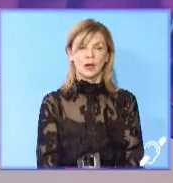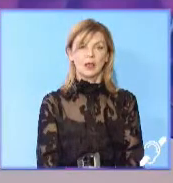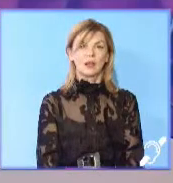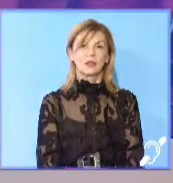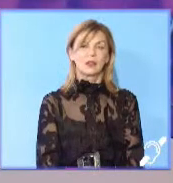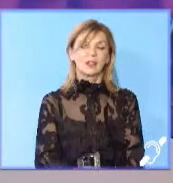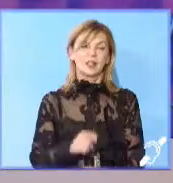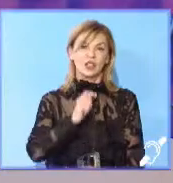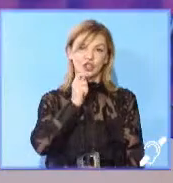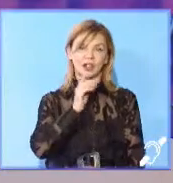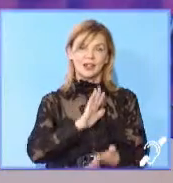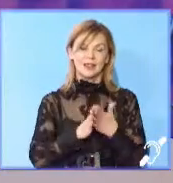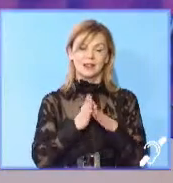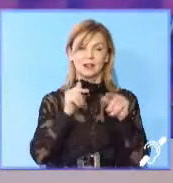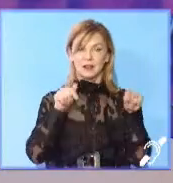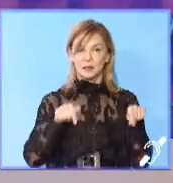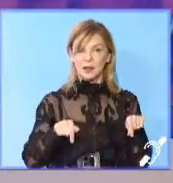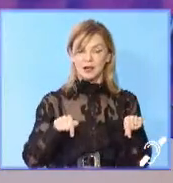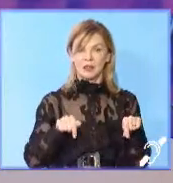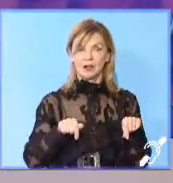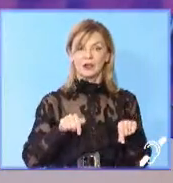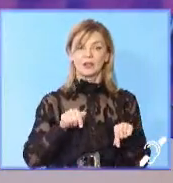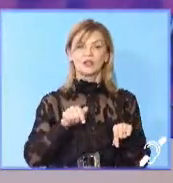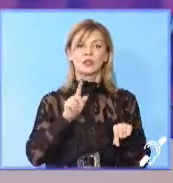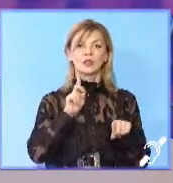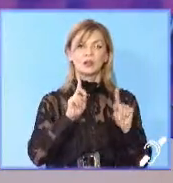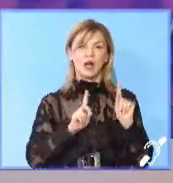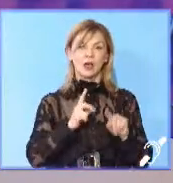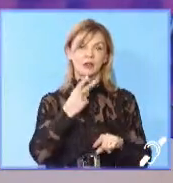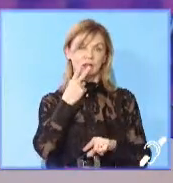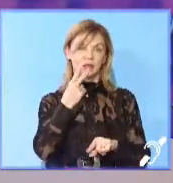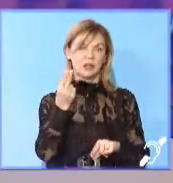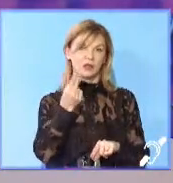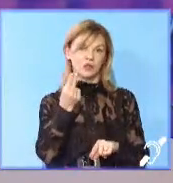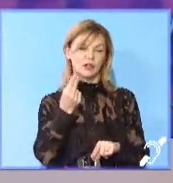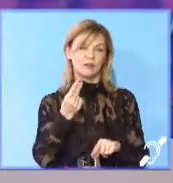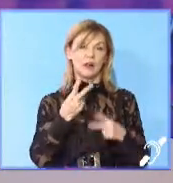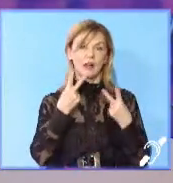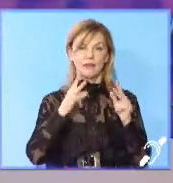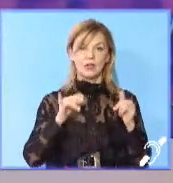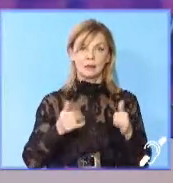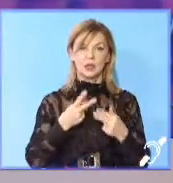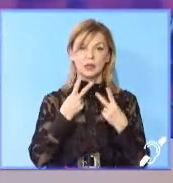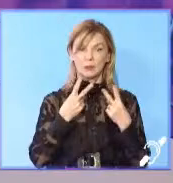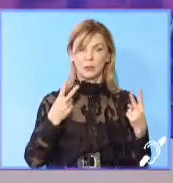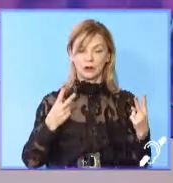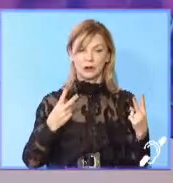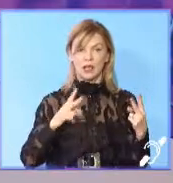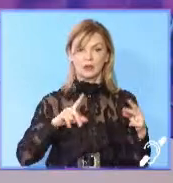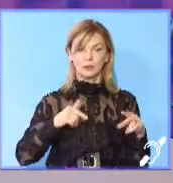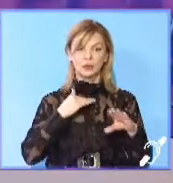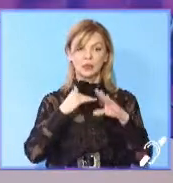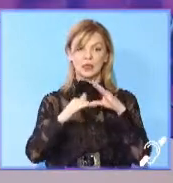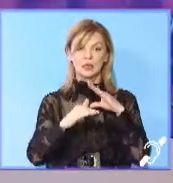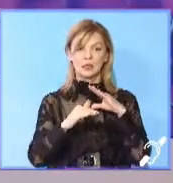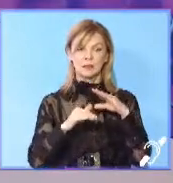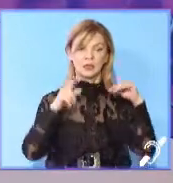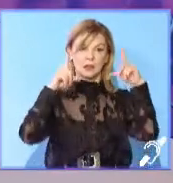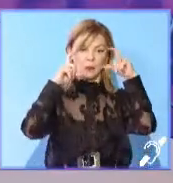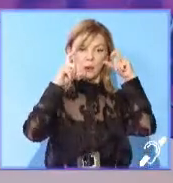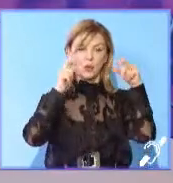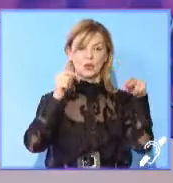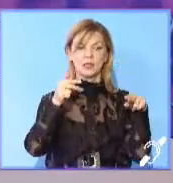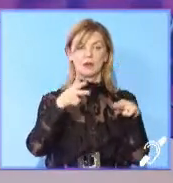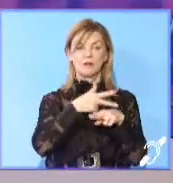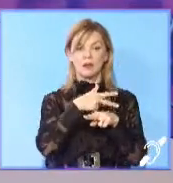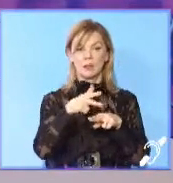Doamnelor, domnilor, jurnalul din această seară a ajuns la final, însă dacă sunteți martorii unor evenimente care pot deveni o știre, ne puteți trimite imagini